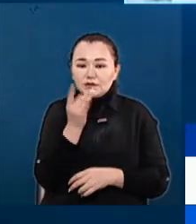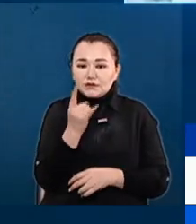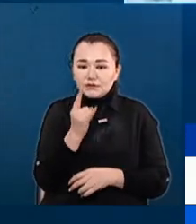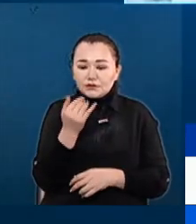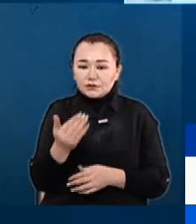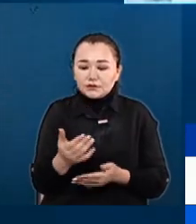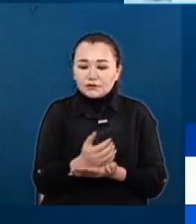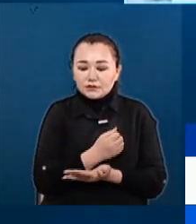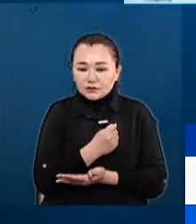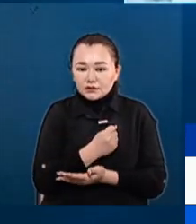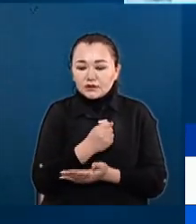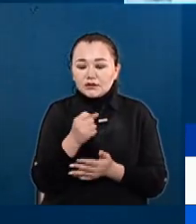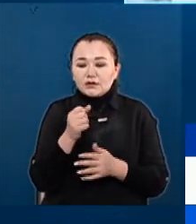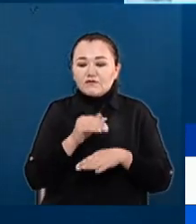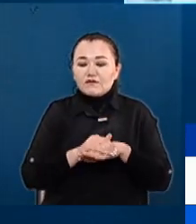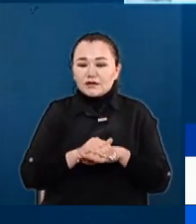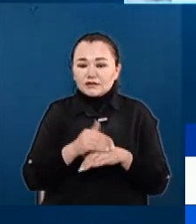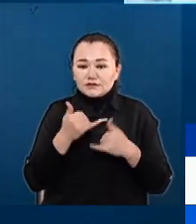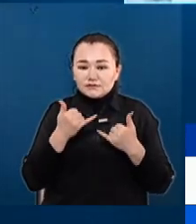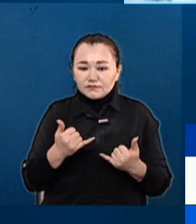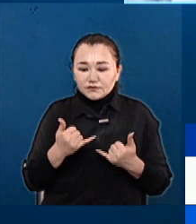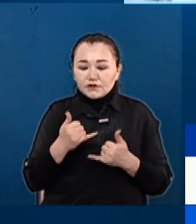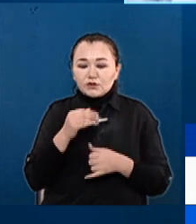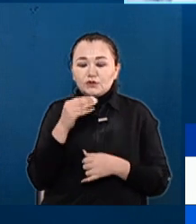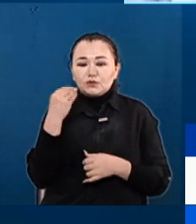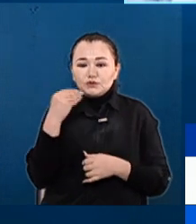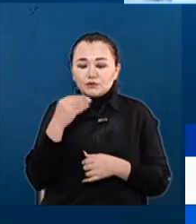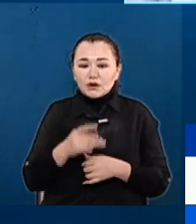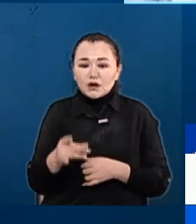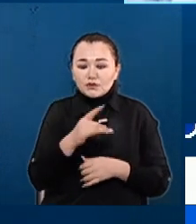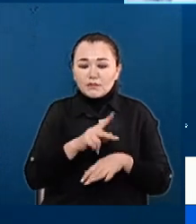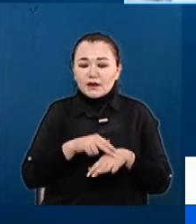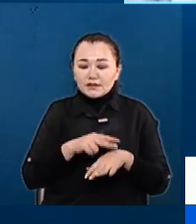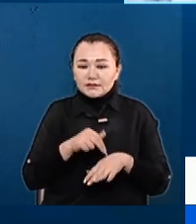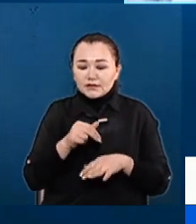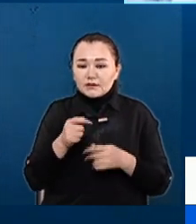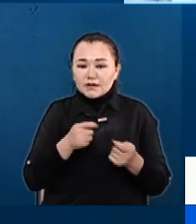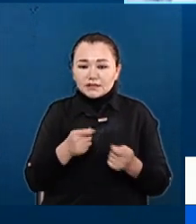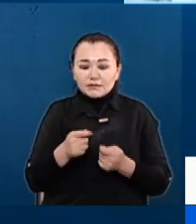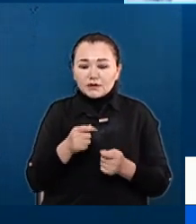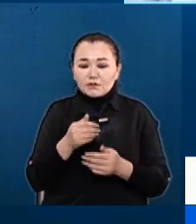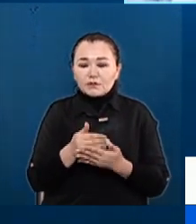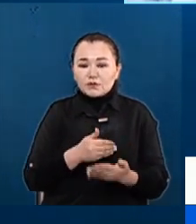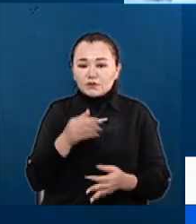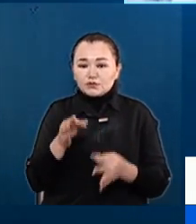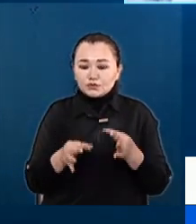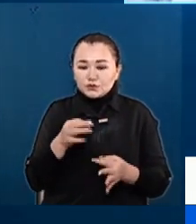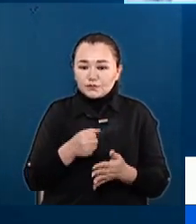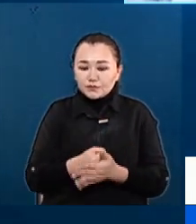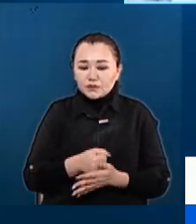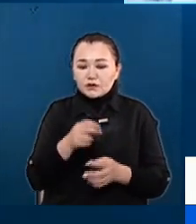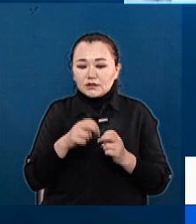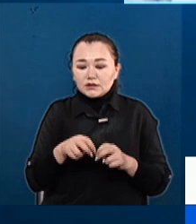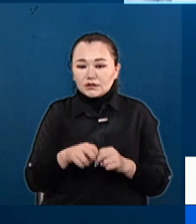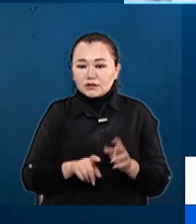Нәрестенің табылу дерегі бойынша қазіргі таңда Түрксіб аудандық полиция басқармасында сот алды тергеу амалдары басталып